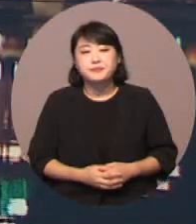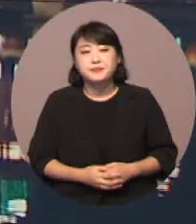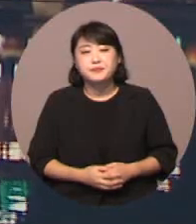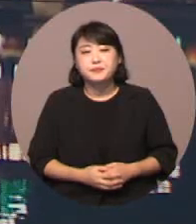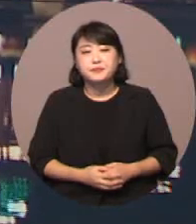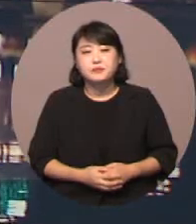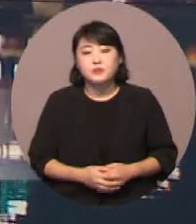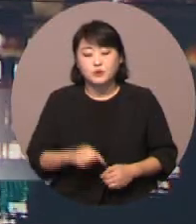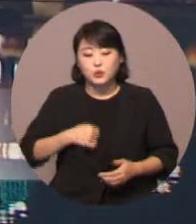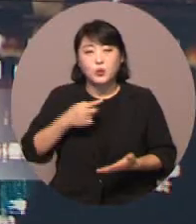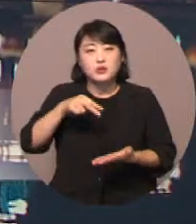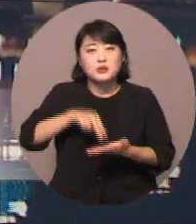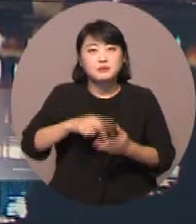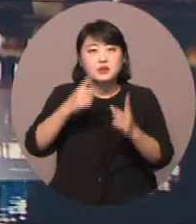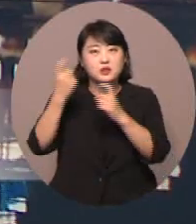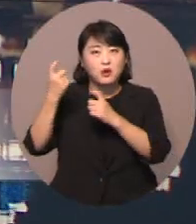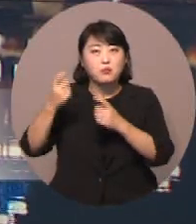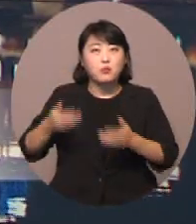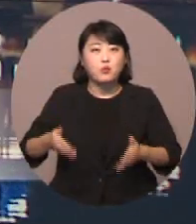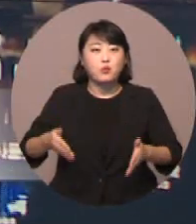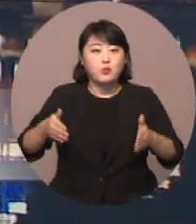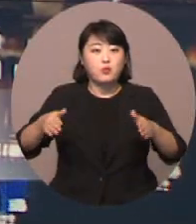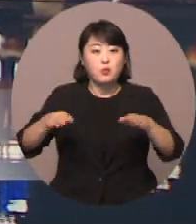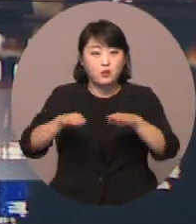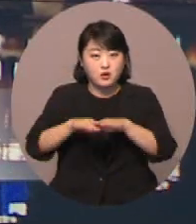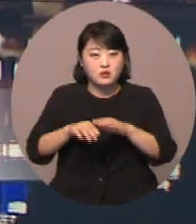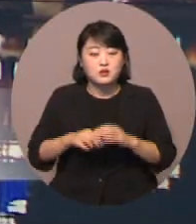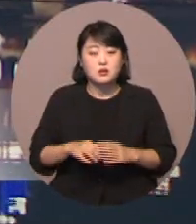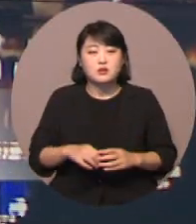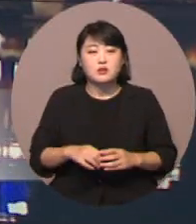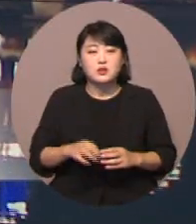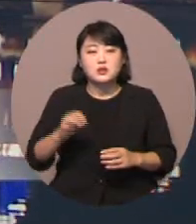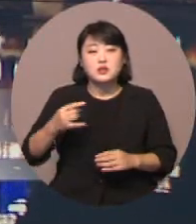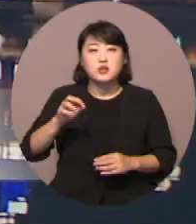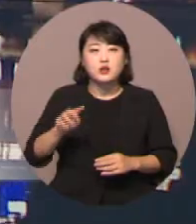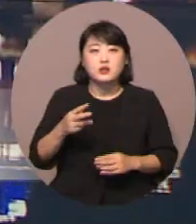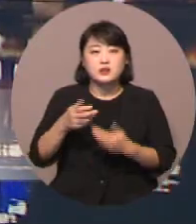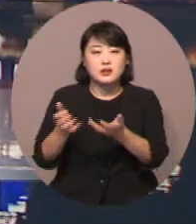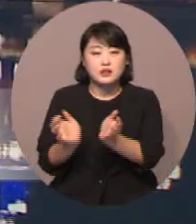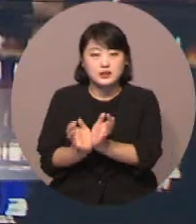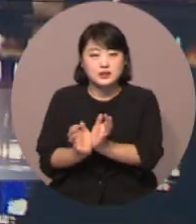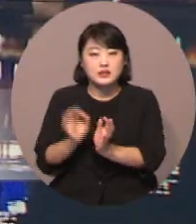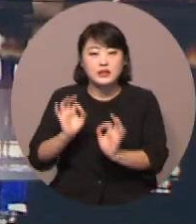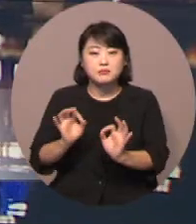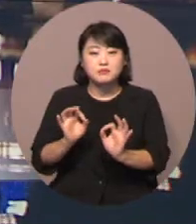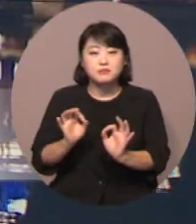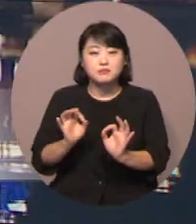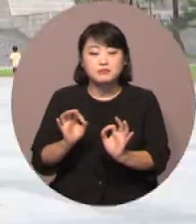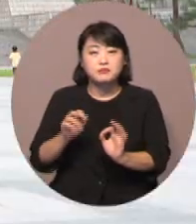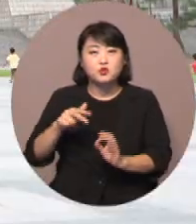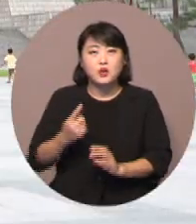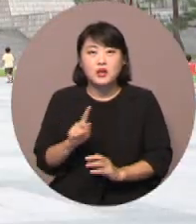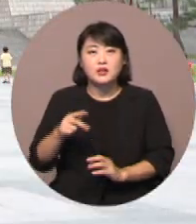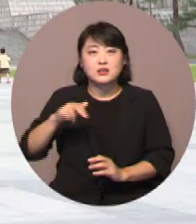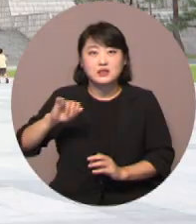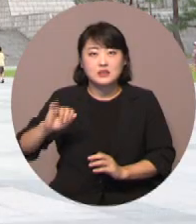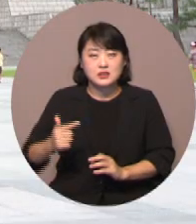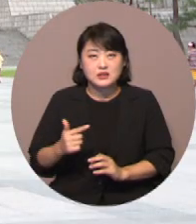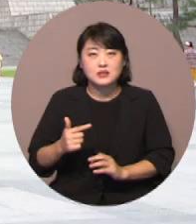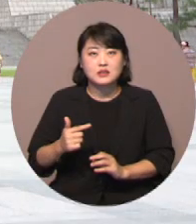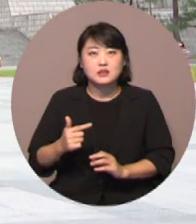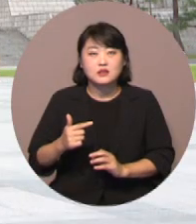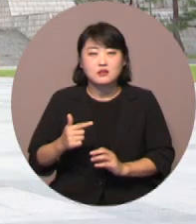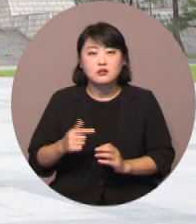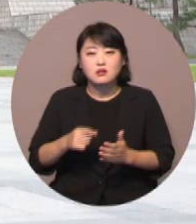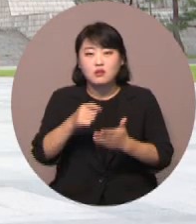독립 기념관이 항일 무장 독립운동 단체인 의열단 김지섭 의사 편지와 김좌진 장군 사회장